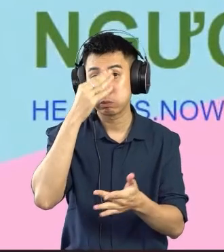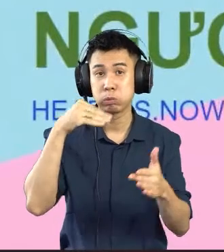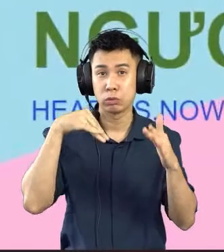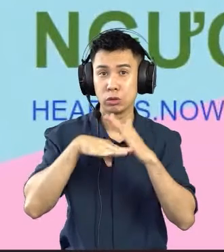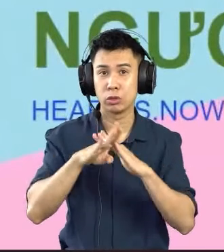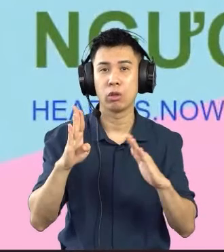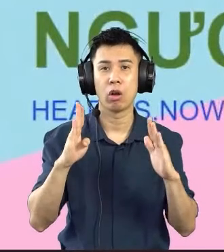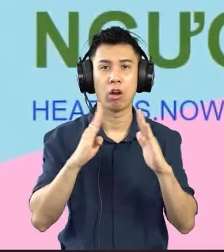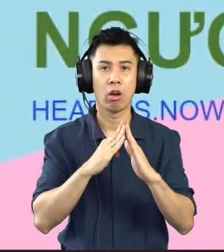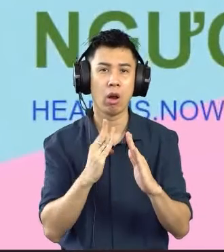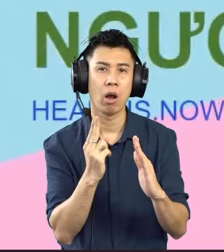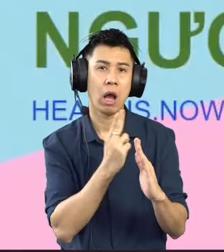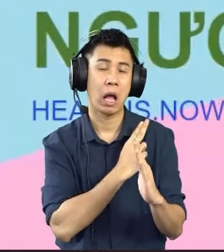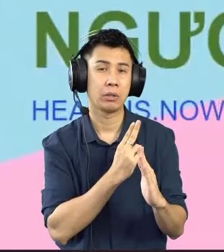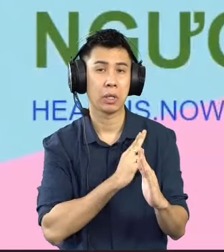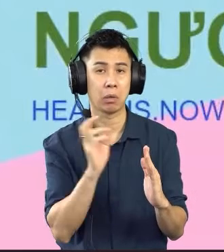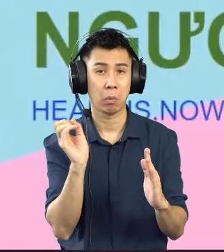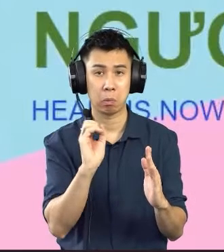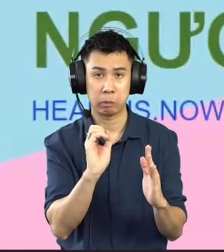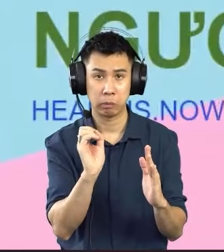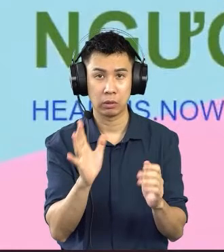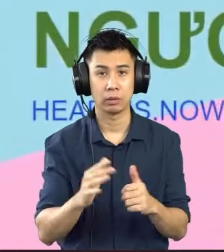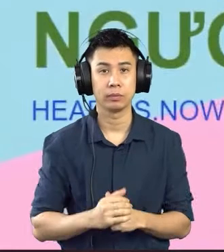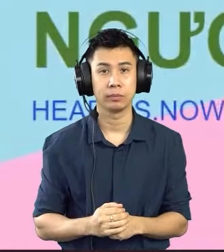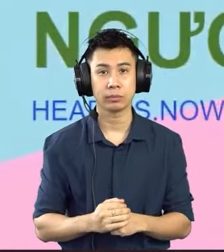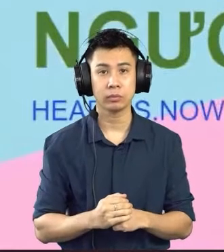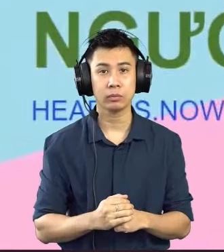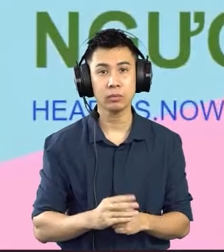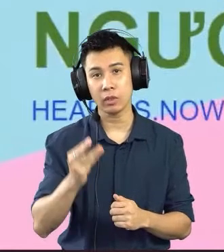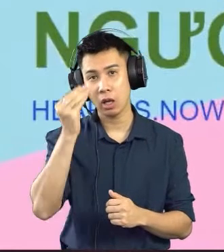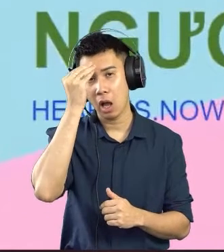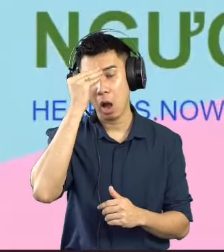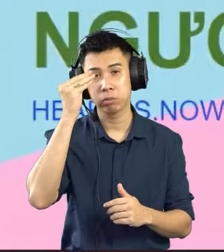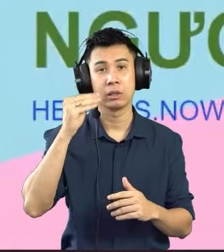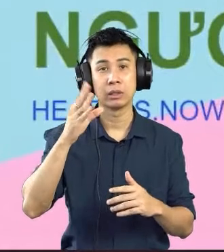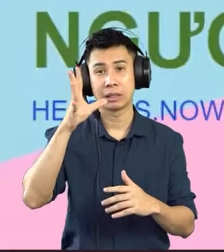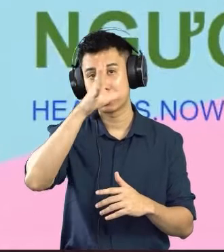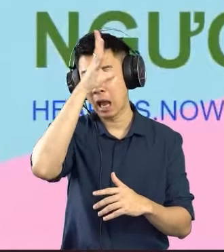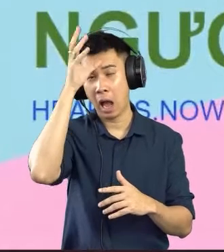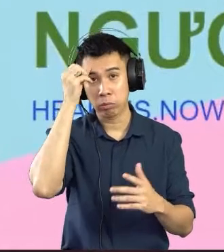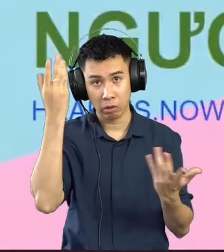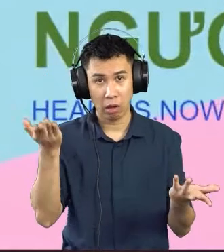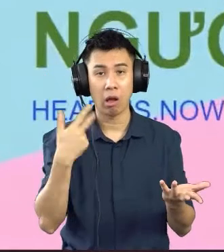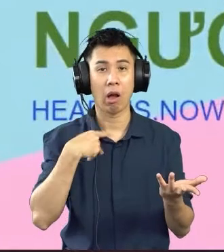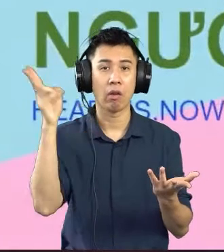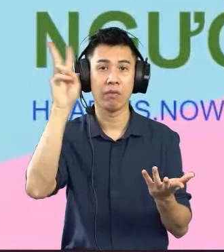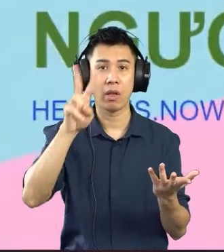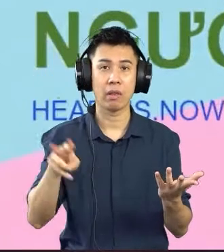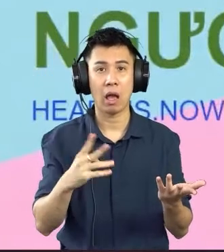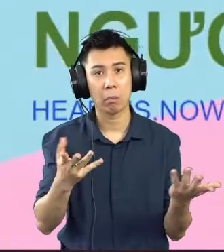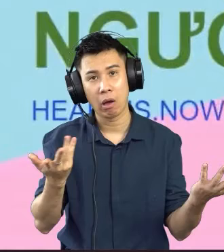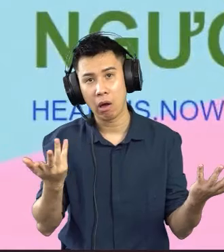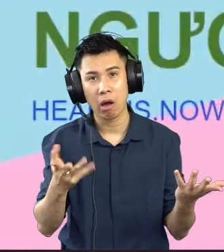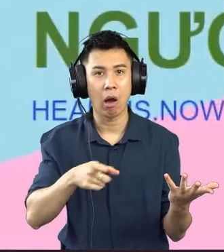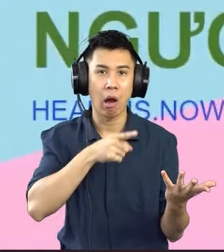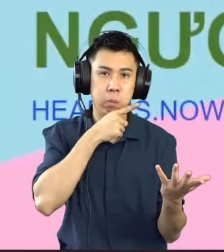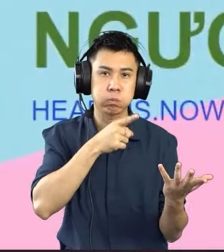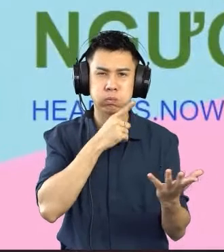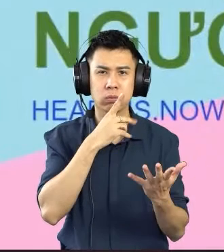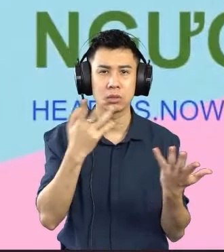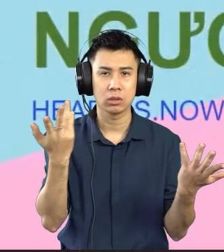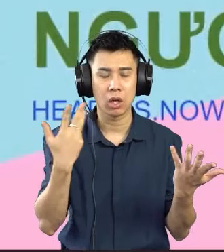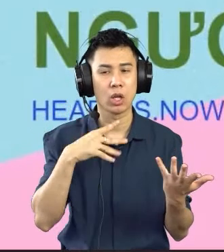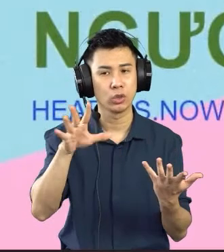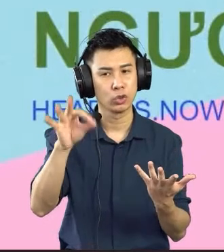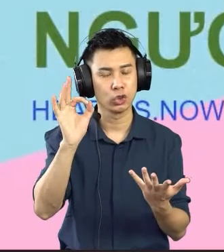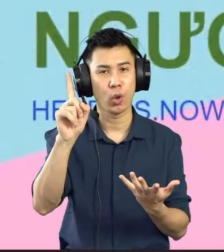tư. Đó là việc các em tiếp tục được việc với bậc cao học và đại học là gần như không thể ở Việt Nam, và điều đó cũng đồng nghĩa việc các em chỉ có một sự lựa chọn duy